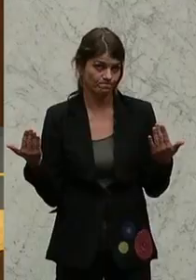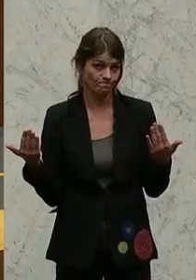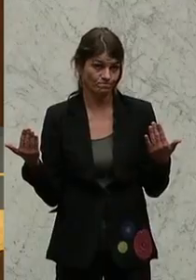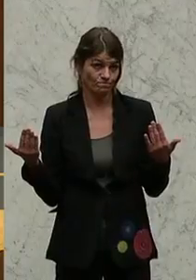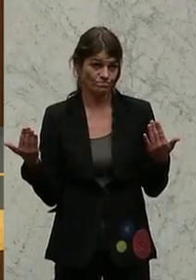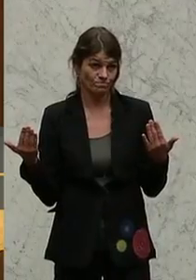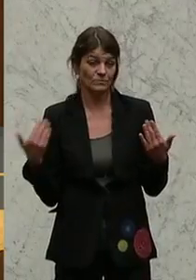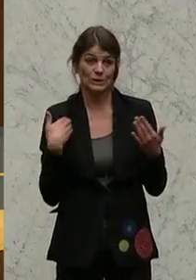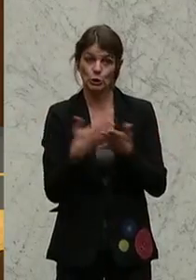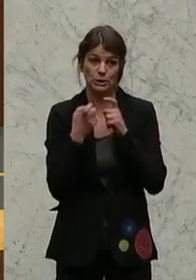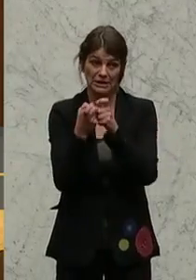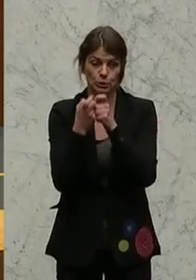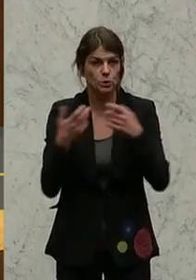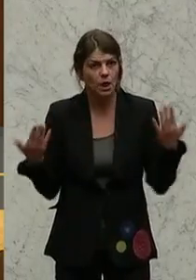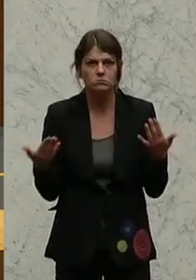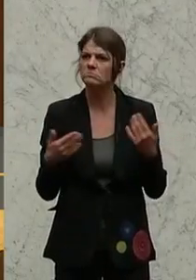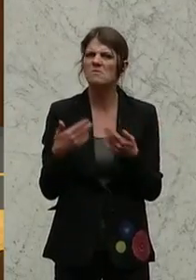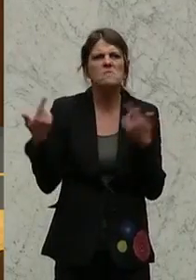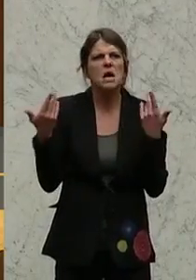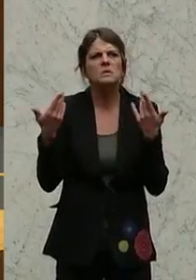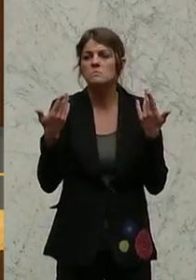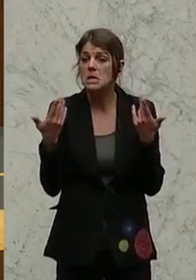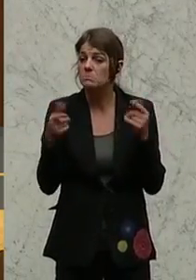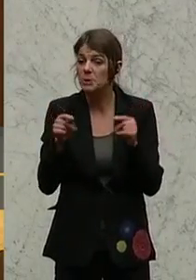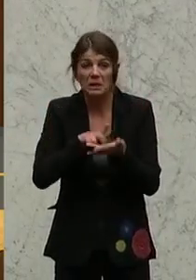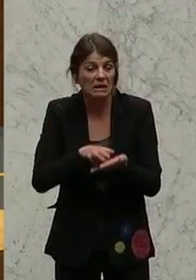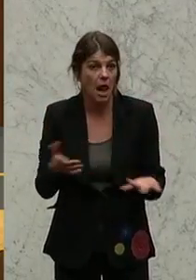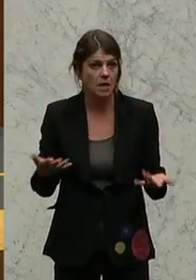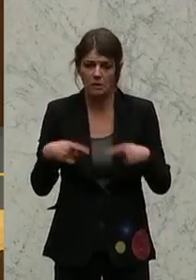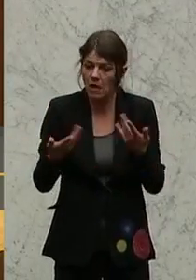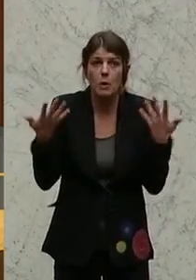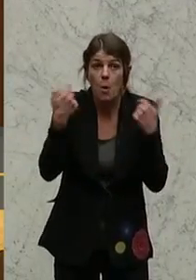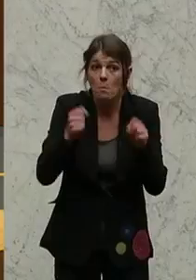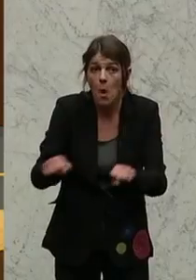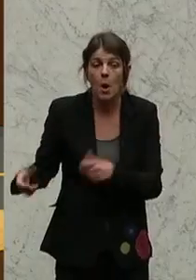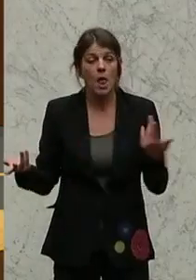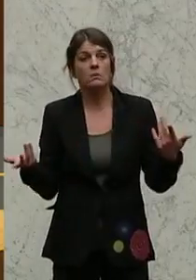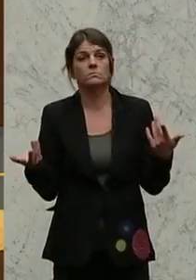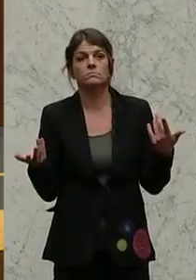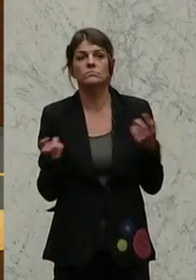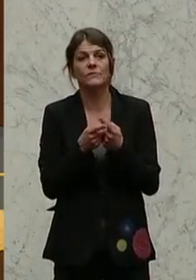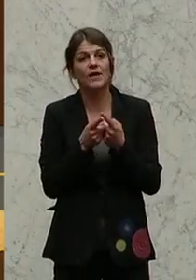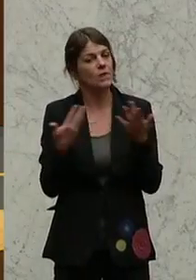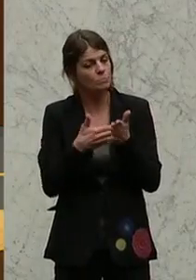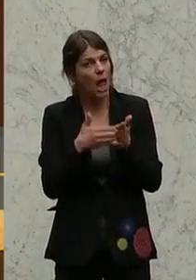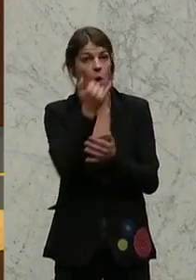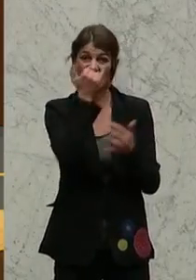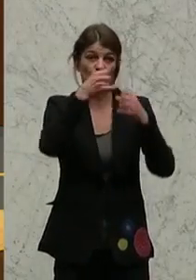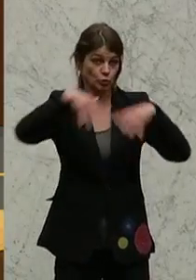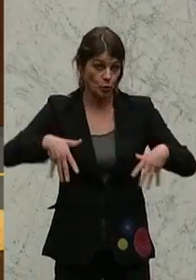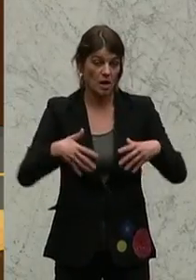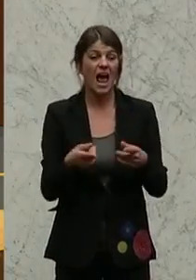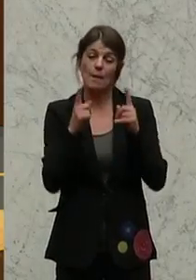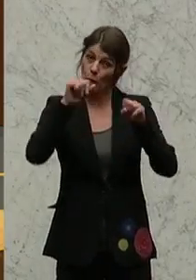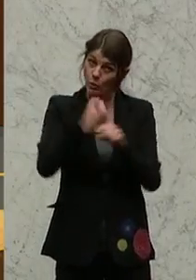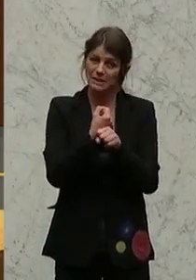grundlegende Basis gesprochen, für auf was überhaupt Digitalisierung dann möglich ist. Das ist entsprechende Infrastruktur. Ich glaube